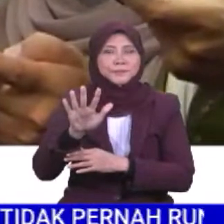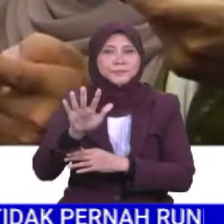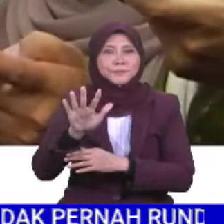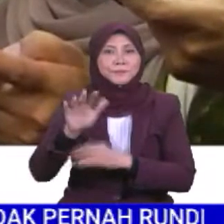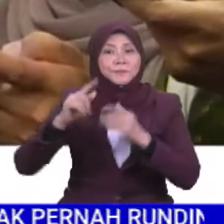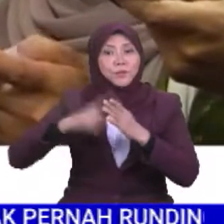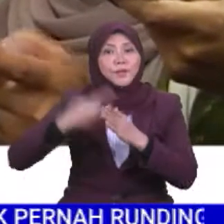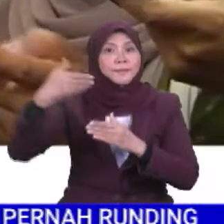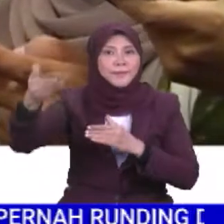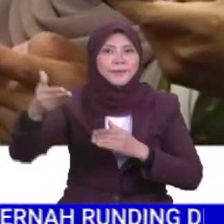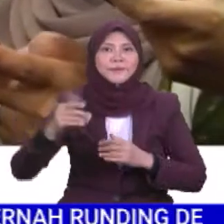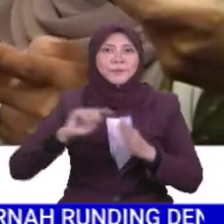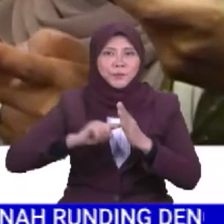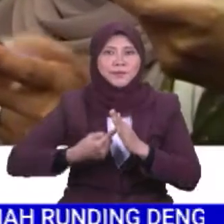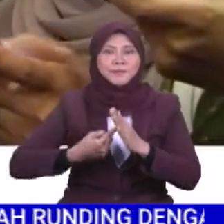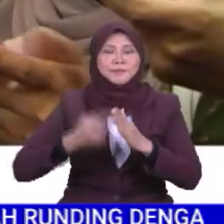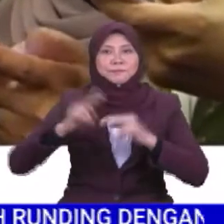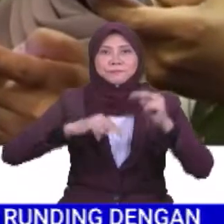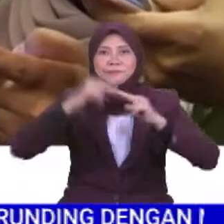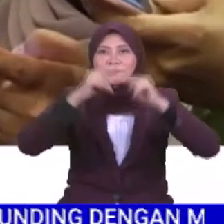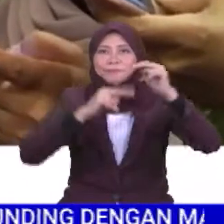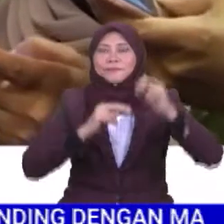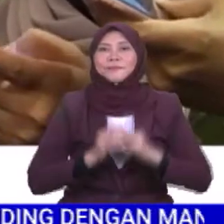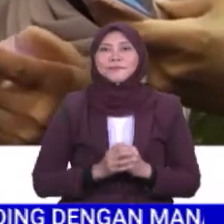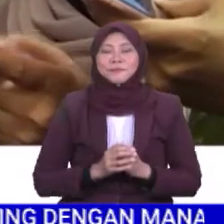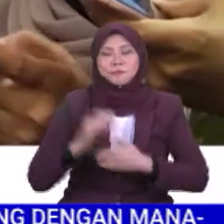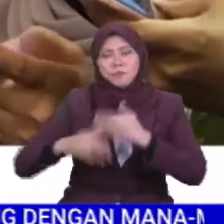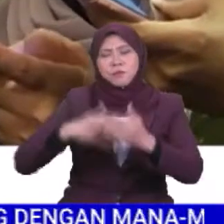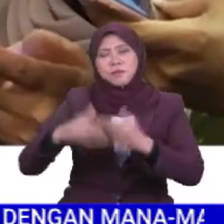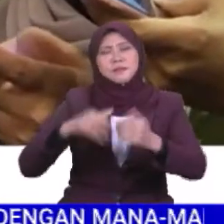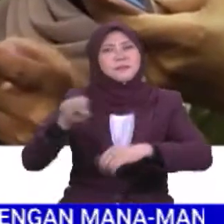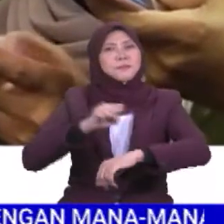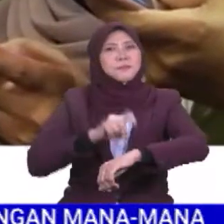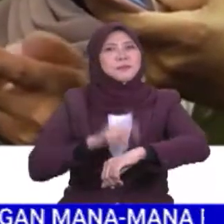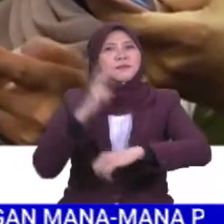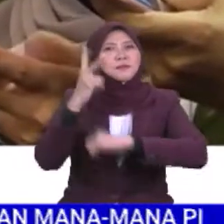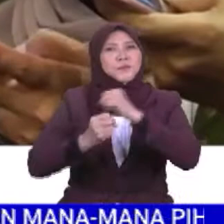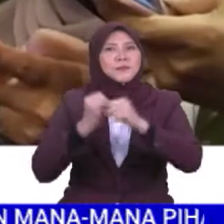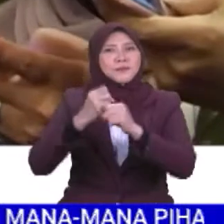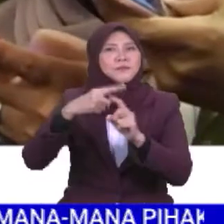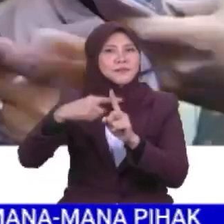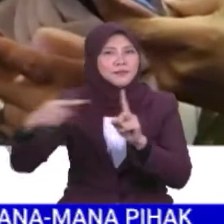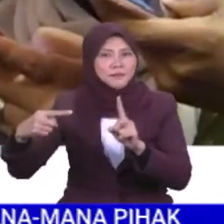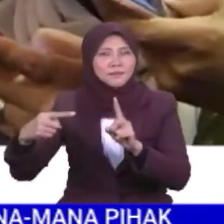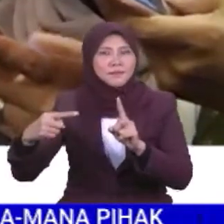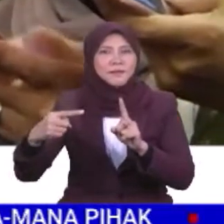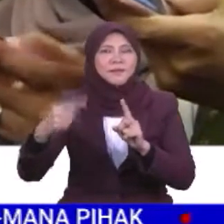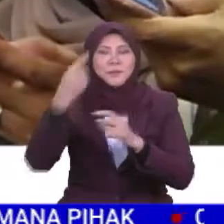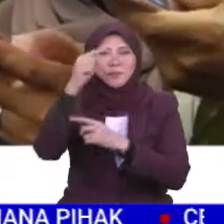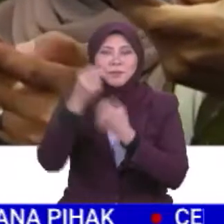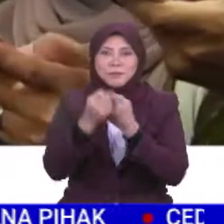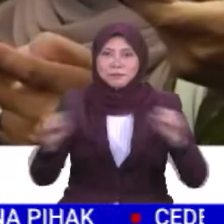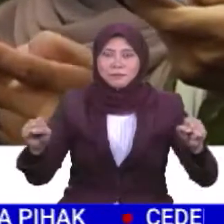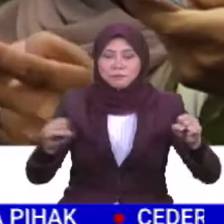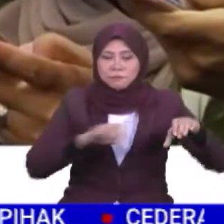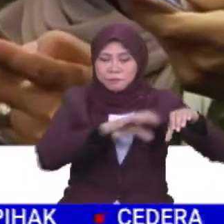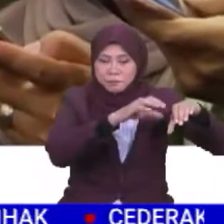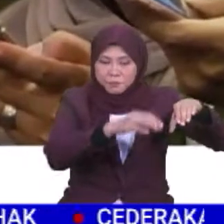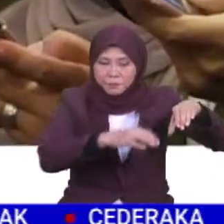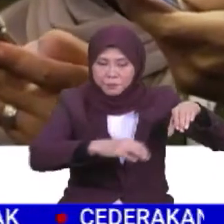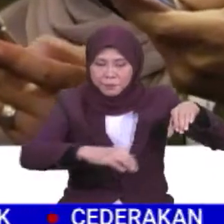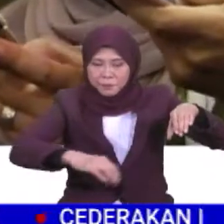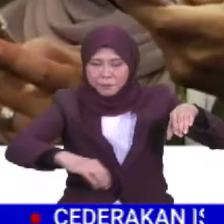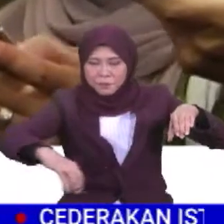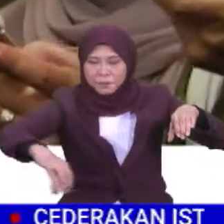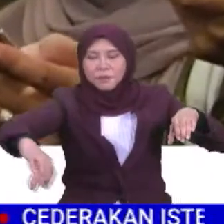datang pada bulan depannya kita akan menyampaikan proses itu akan mengambil masa selama dua tahun setengah untuk kita dapat menembusi